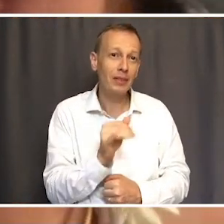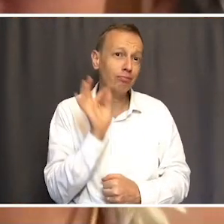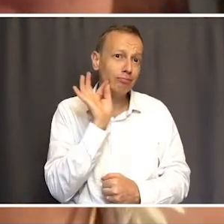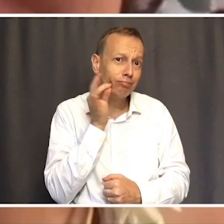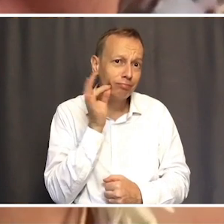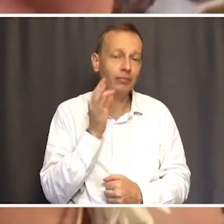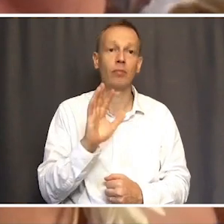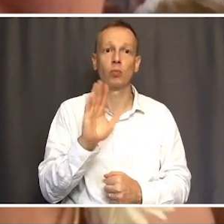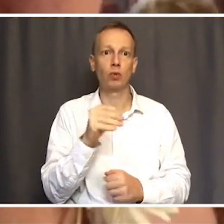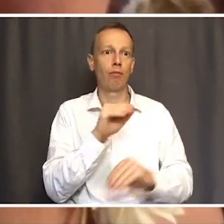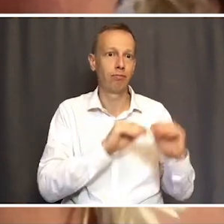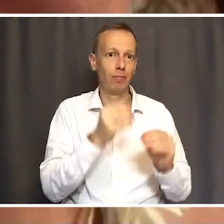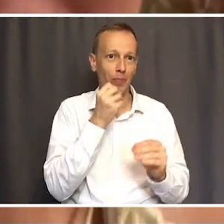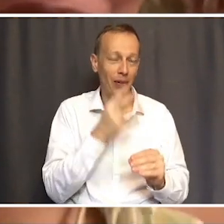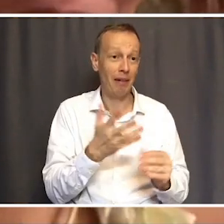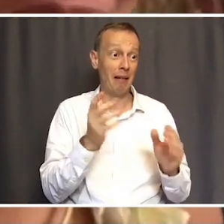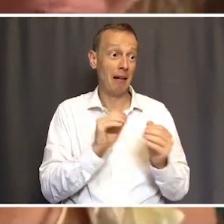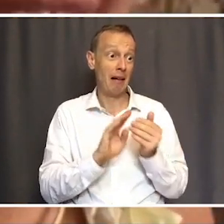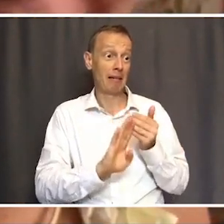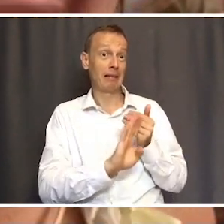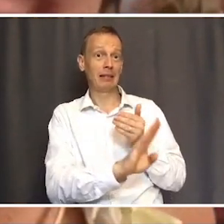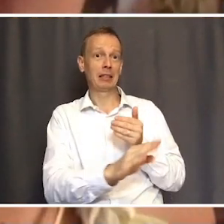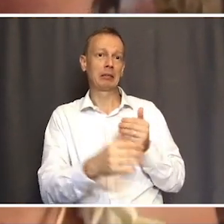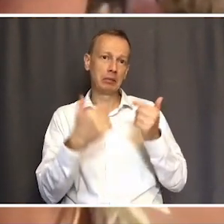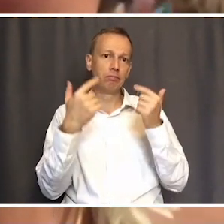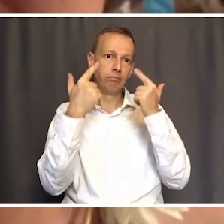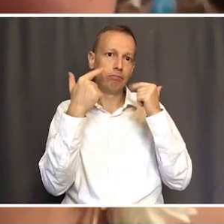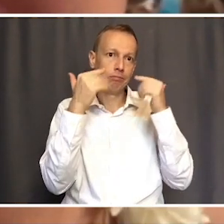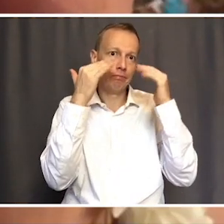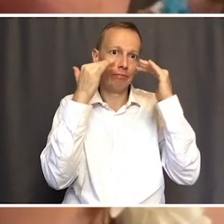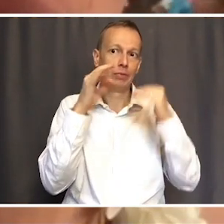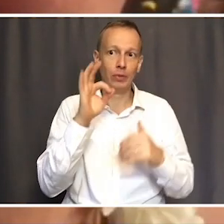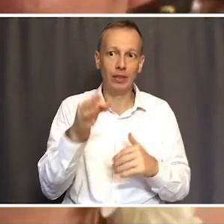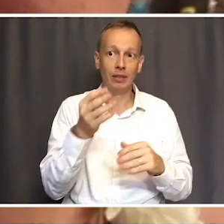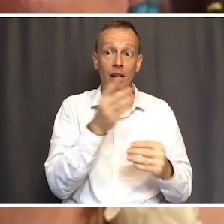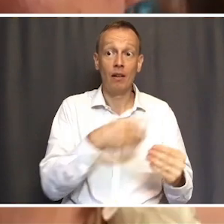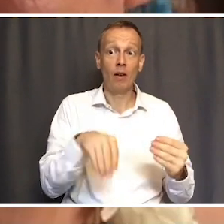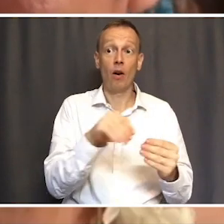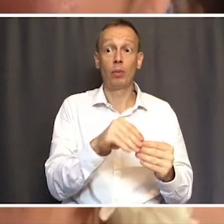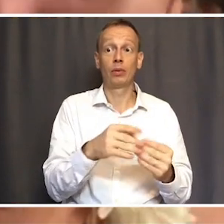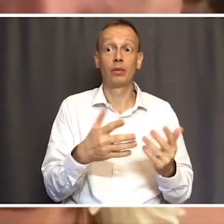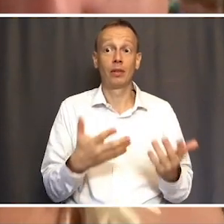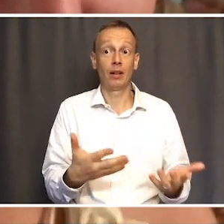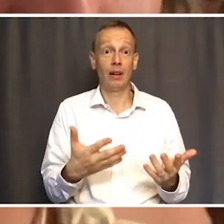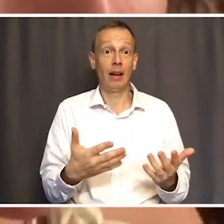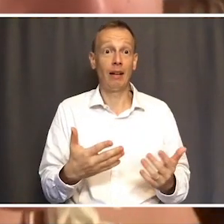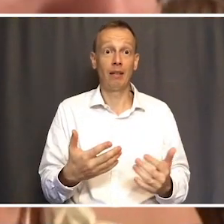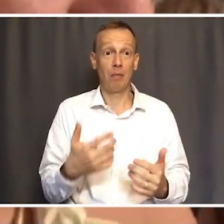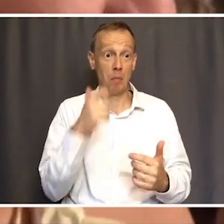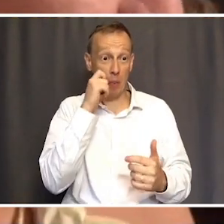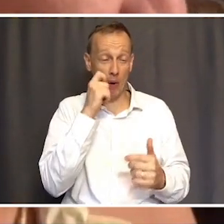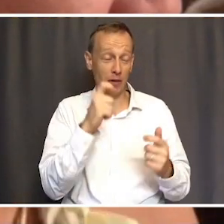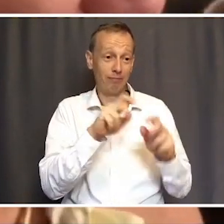enfants parce qu'ils sont encore des petits, des bouchons. Donc là, c'est un grand moment d'émotion. Surtout que là, on